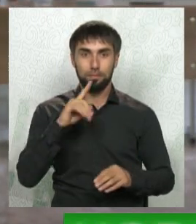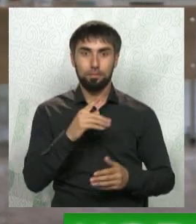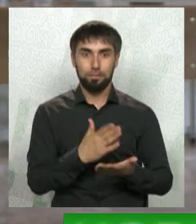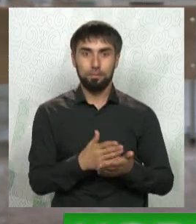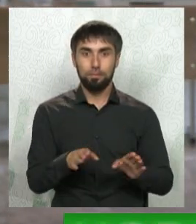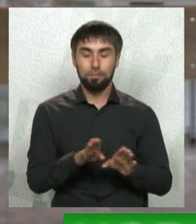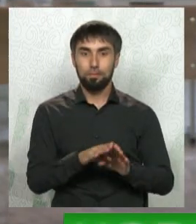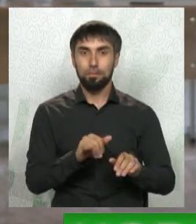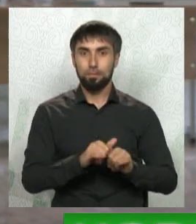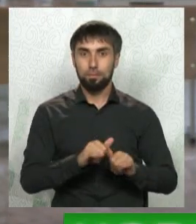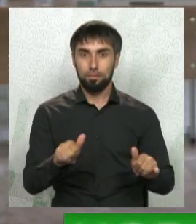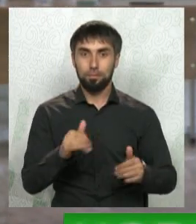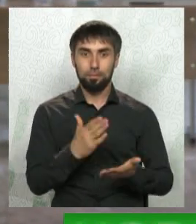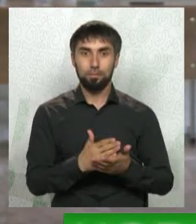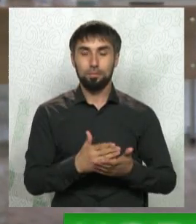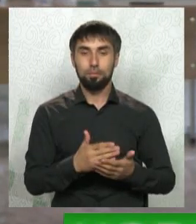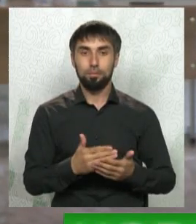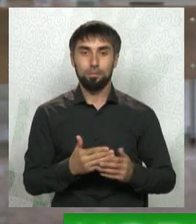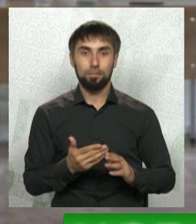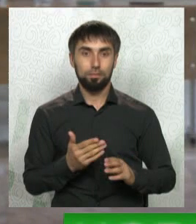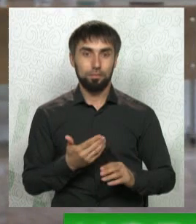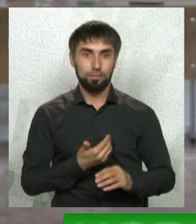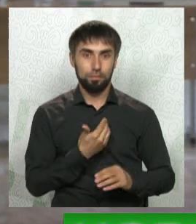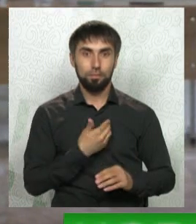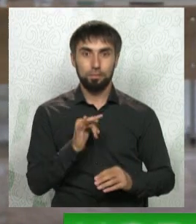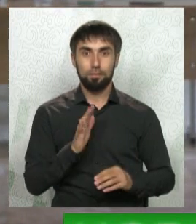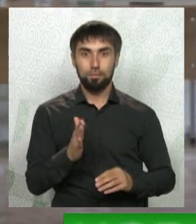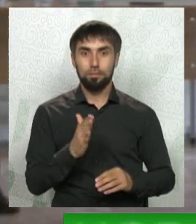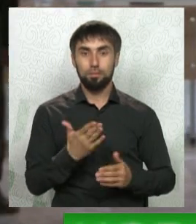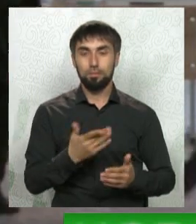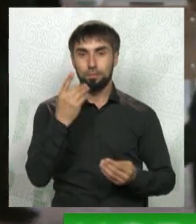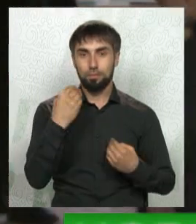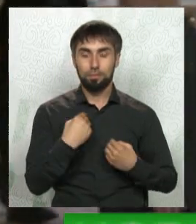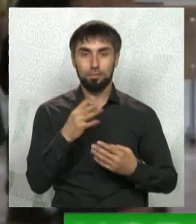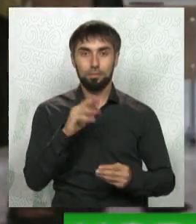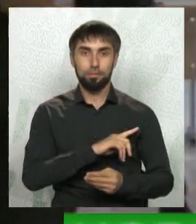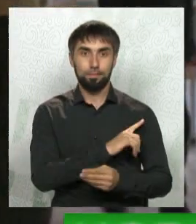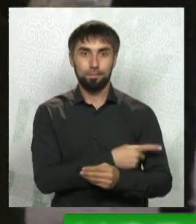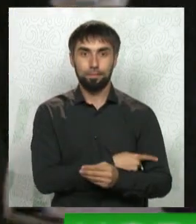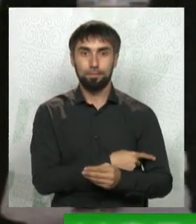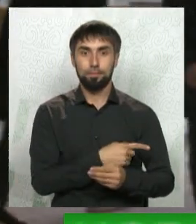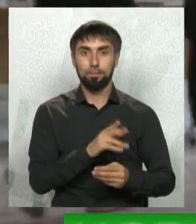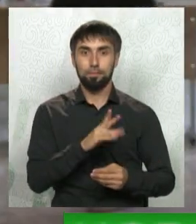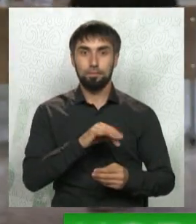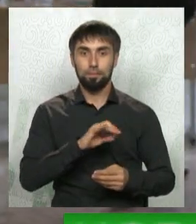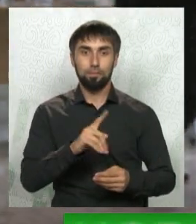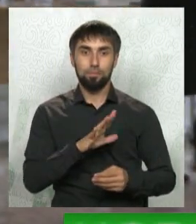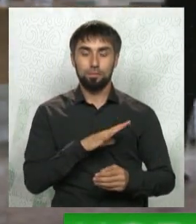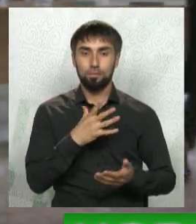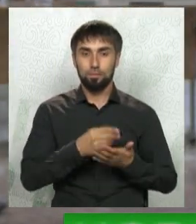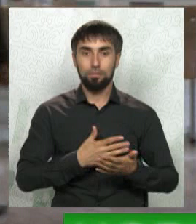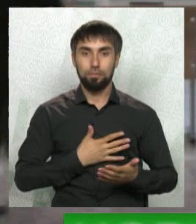такая популяризация, есть желание. И будем, иншаллах, все силы вкладывать, делать, чтобы у